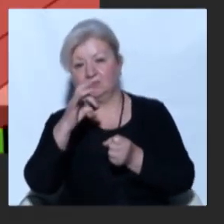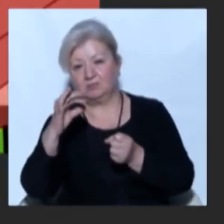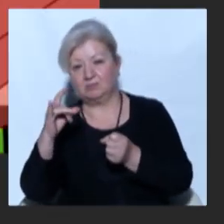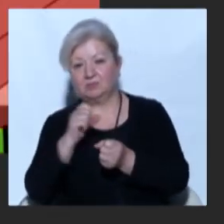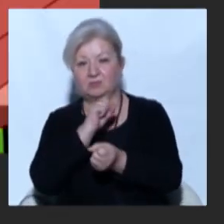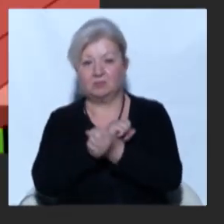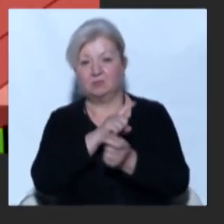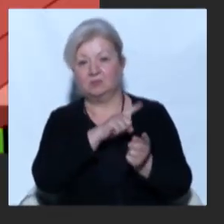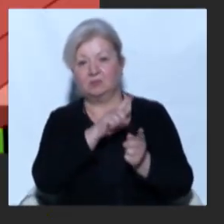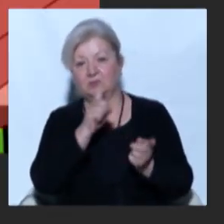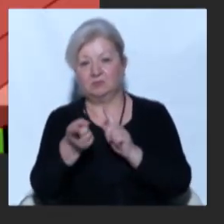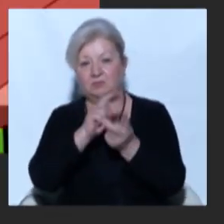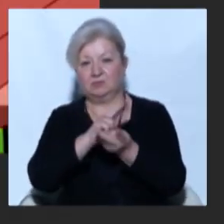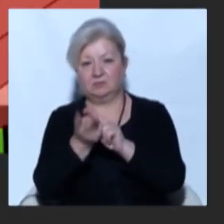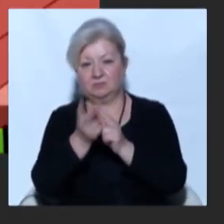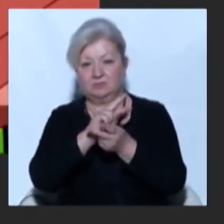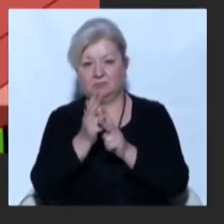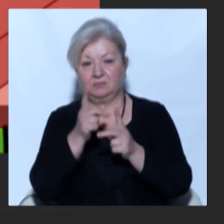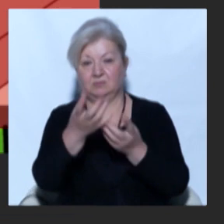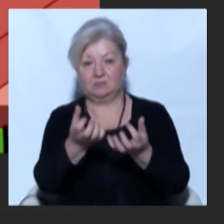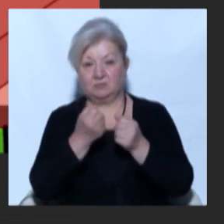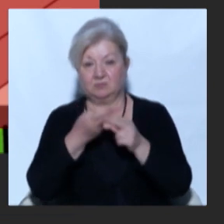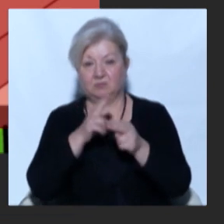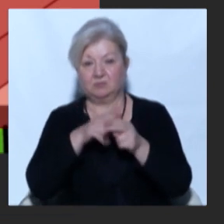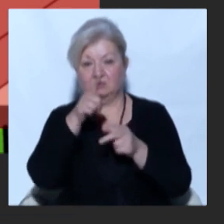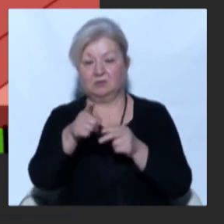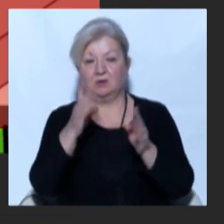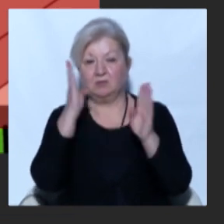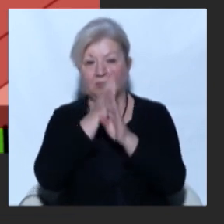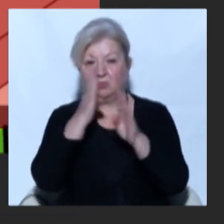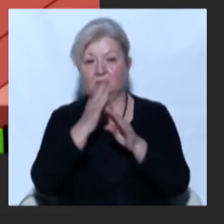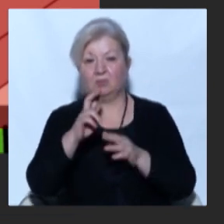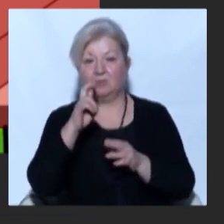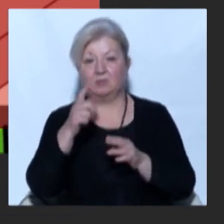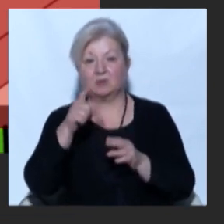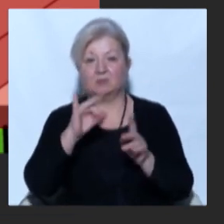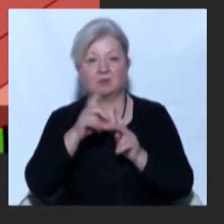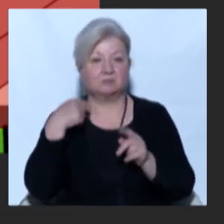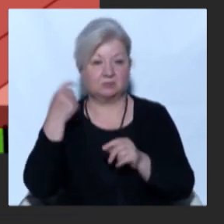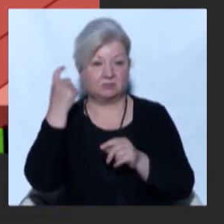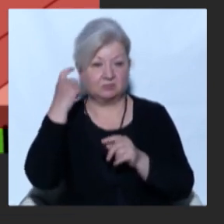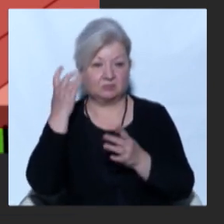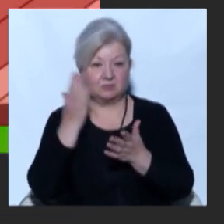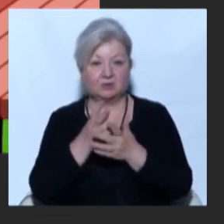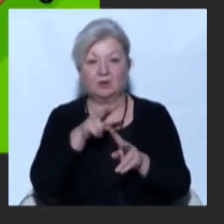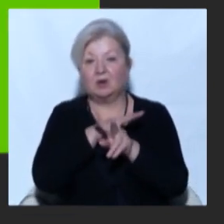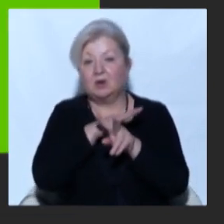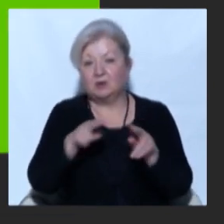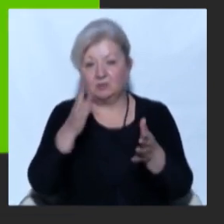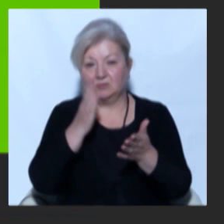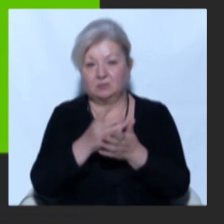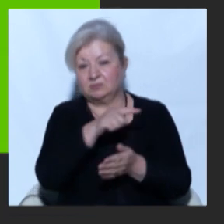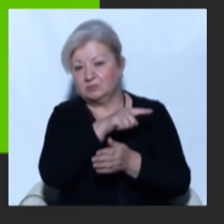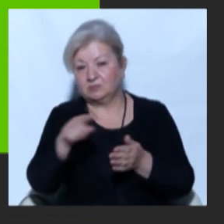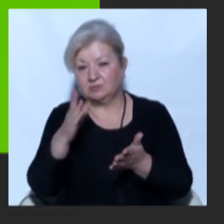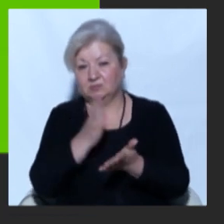ბგერები ბუნებრივი, რაც ჩვენ გვესმის, ურთიერთშეთანხმებულია და გარკვეულ რიტმს ემორჩილება. აი მოვისმინოთ